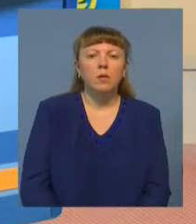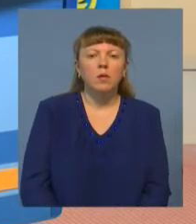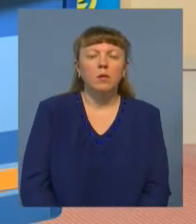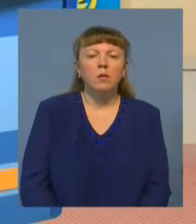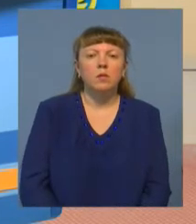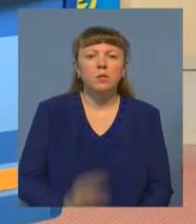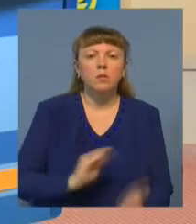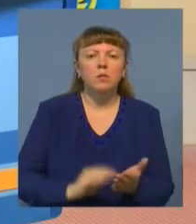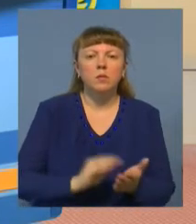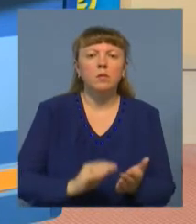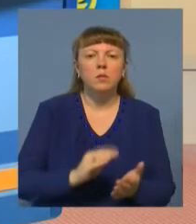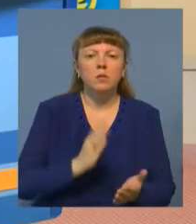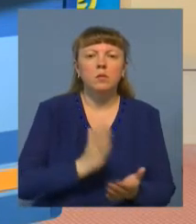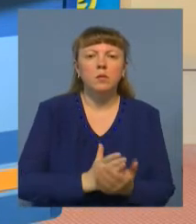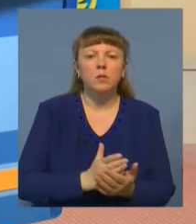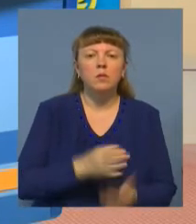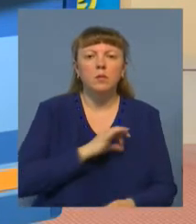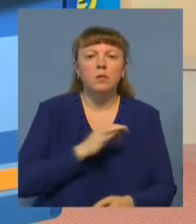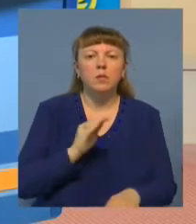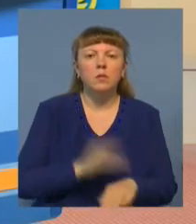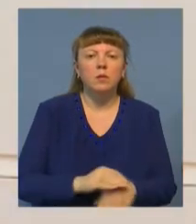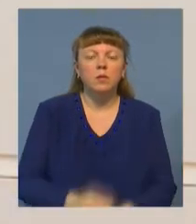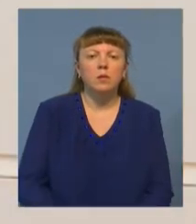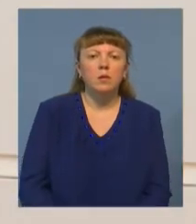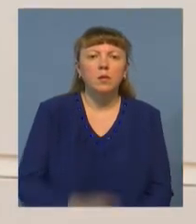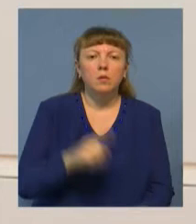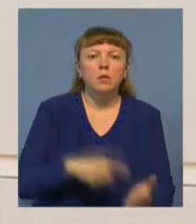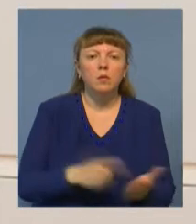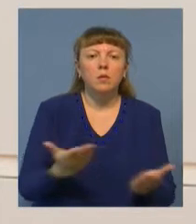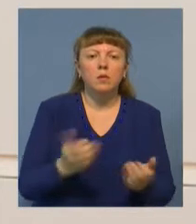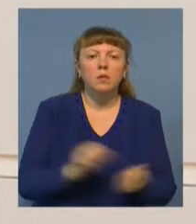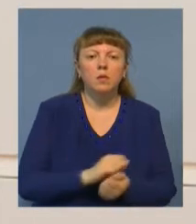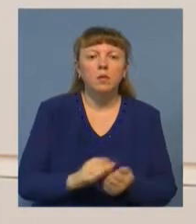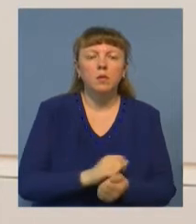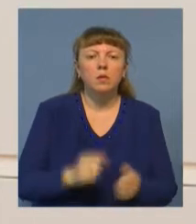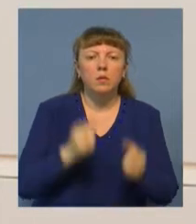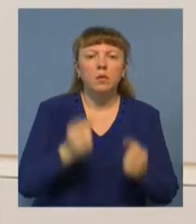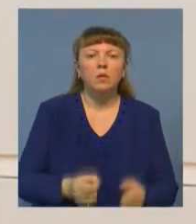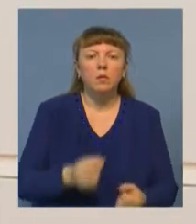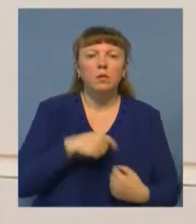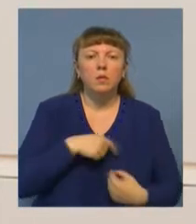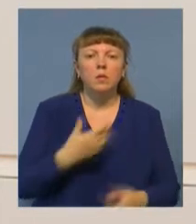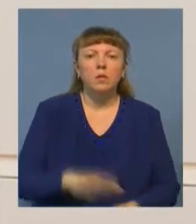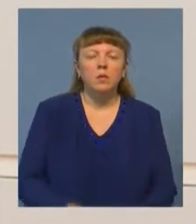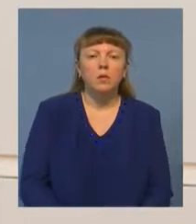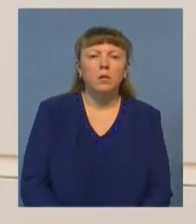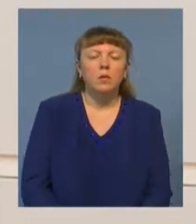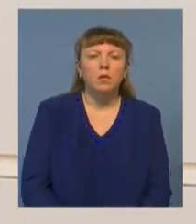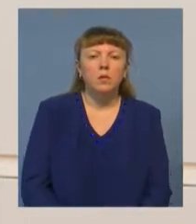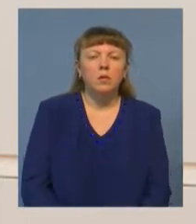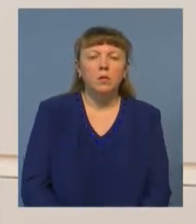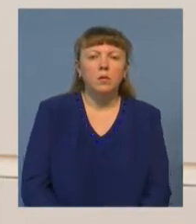соответствующие записи в ней, то тогда устанавливается юридический факт. То есть на вопрос, какие документы для установления трудового стажа нужны, это вот